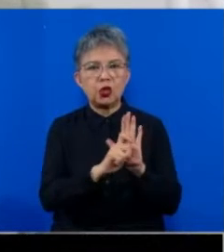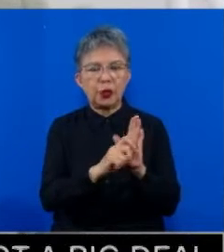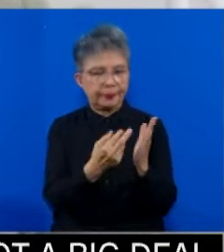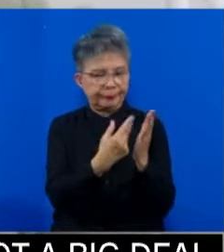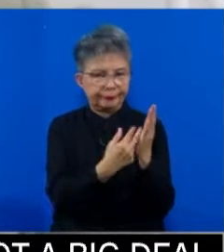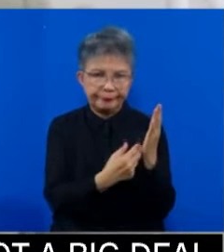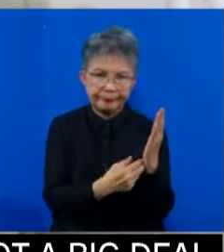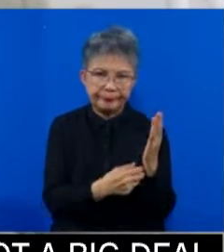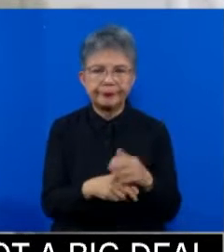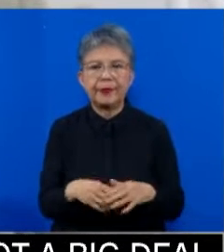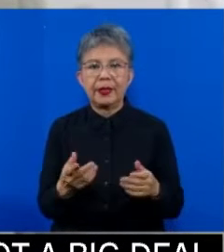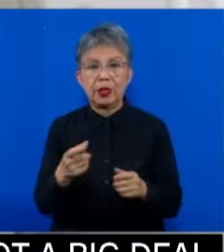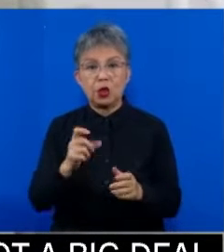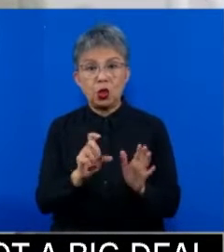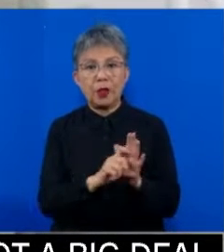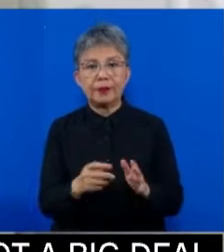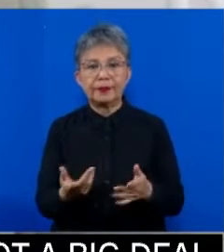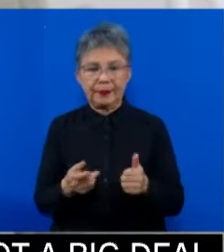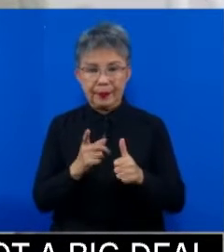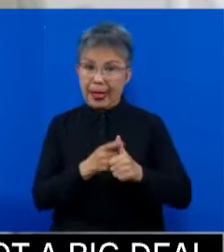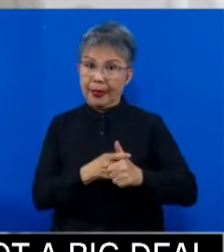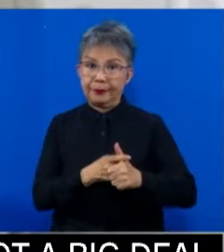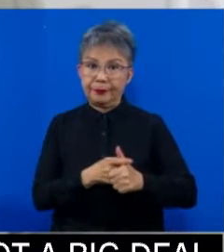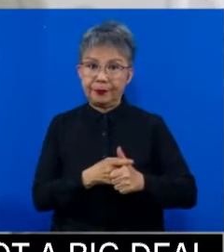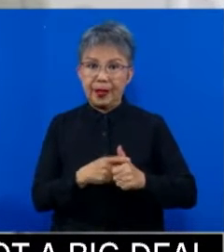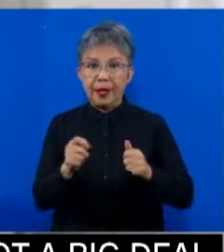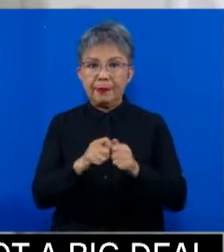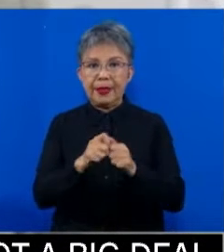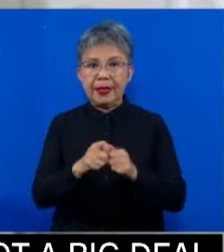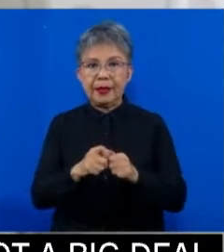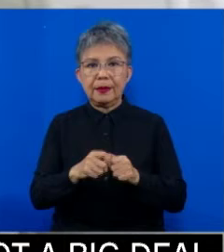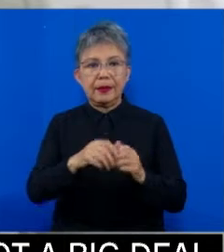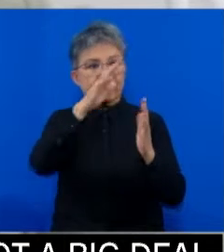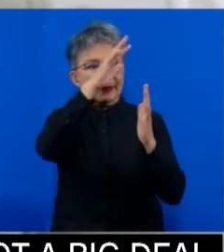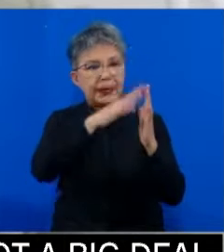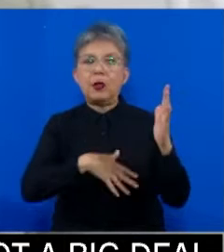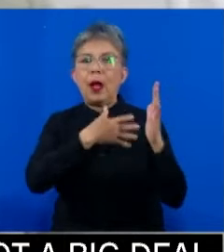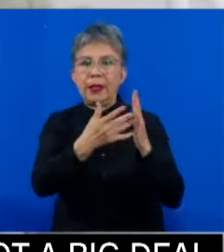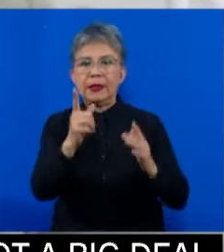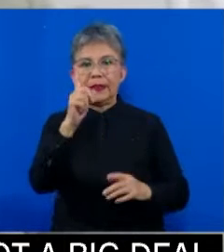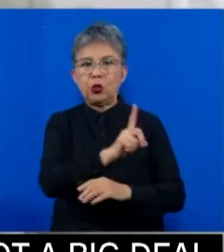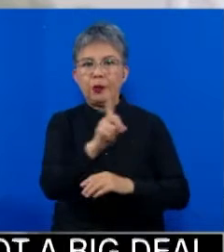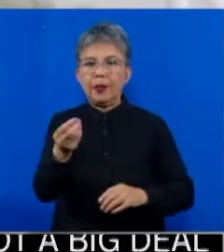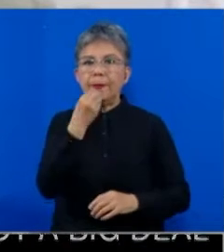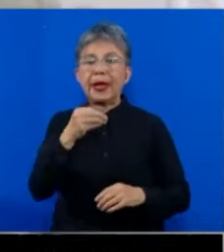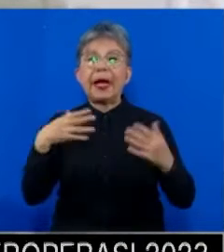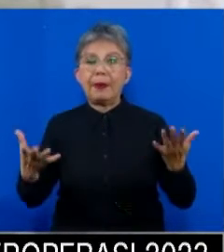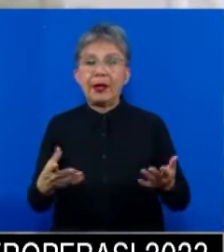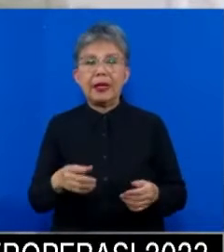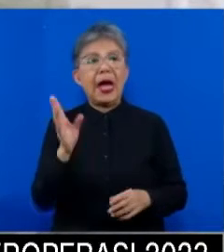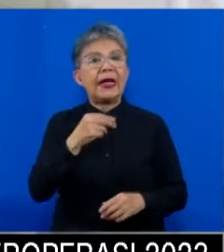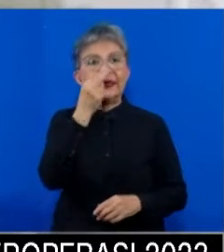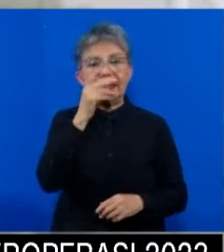bisa benar-benar terukur. Caranya mungkin yang pertama, bikin meal plan. Jadi seminggu nih mau makan apa nih, Senin sampai